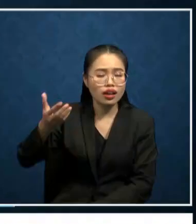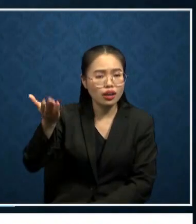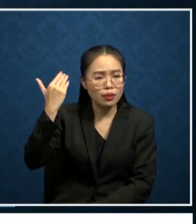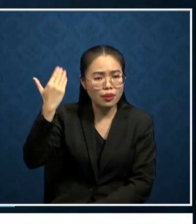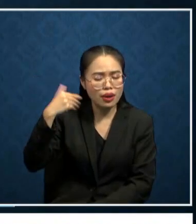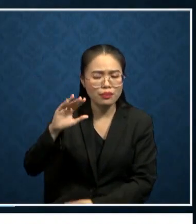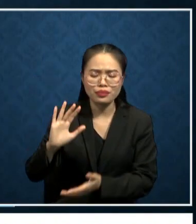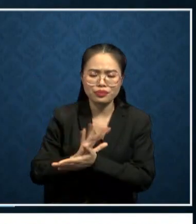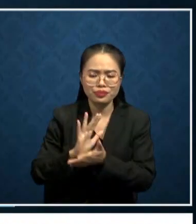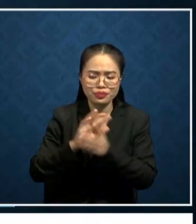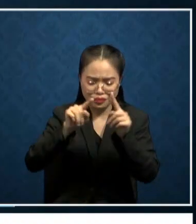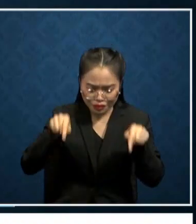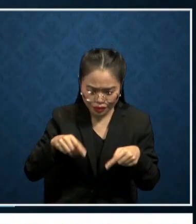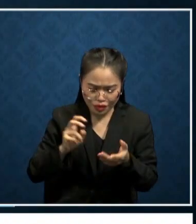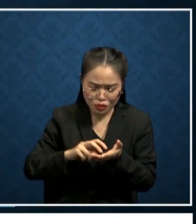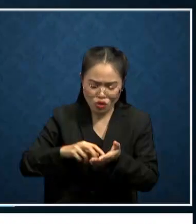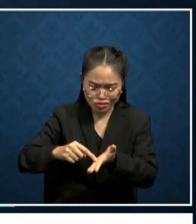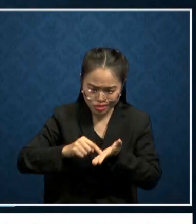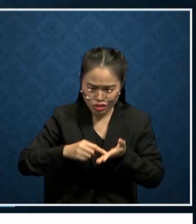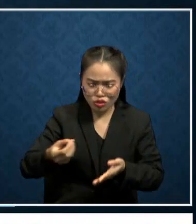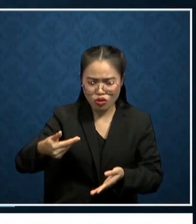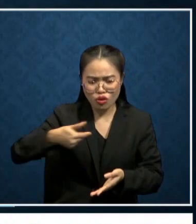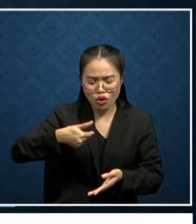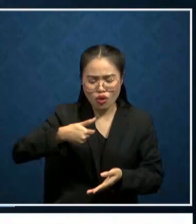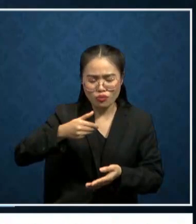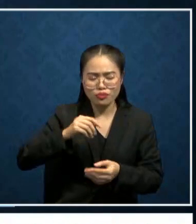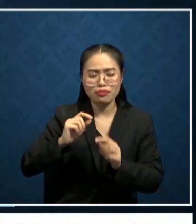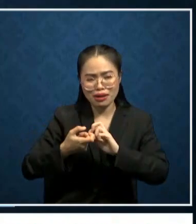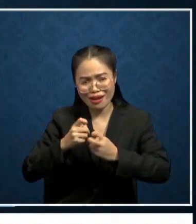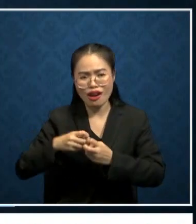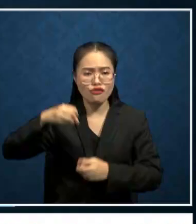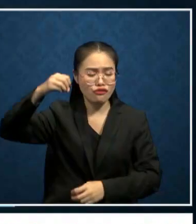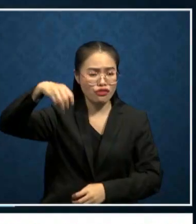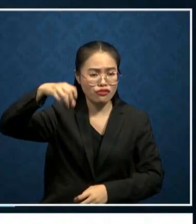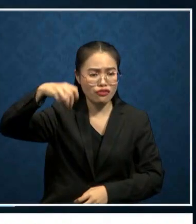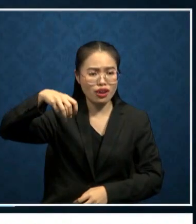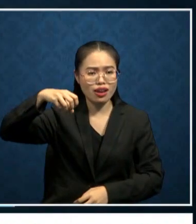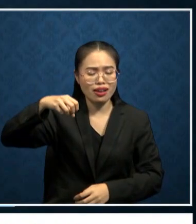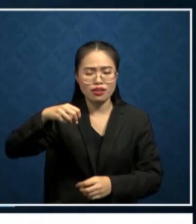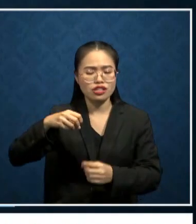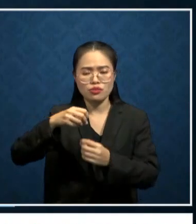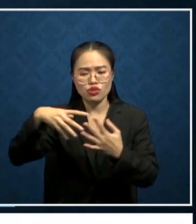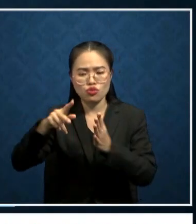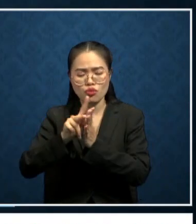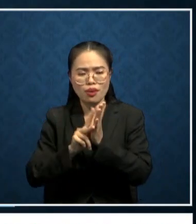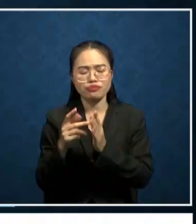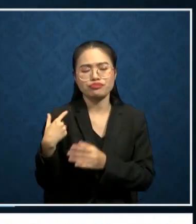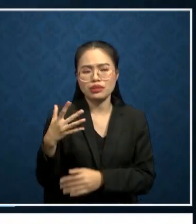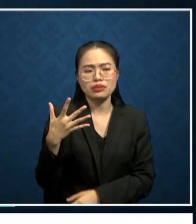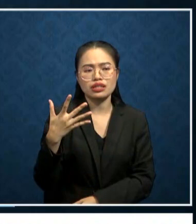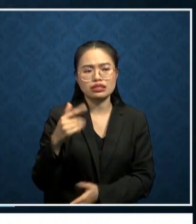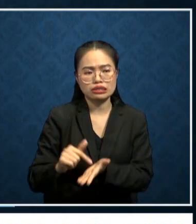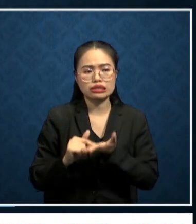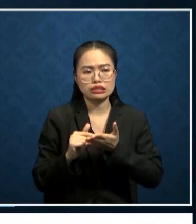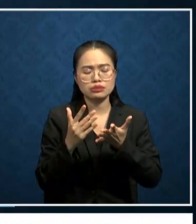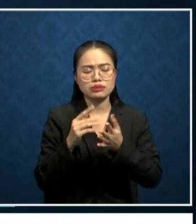รับใบอนุญาตจากศูนย์ควบคุมไฟฟ้าดำเนินการสั่งจ่ายไฟฟ้าที่ไม่เป็นธรรมนะครับก็ที่ขัดต่อมาตรานี้นะครับก็ไม่มีข้อสังเกตอะไร